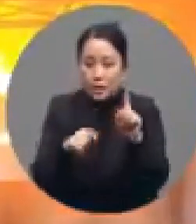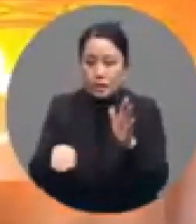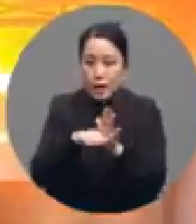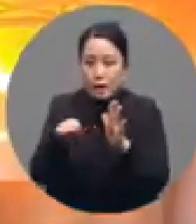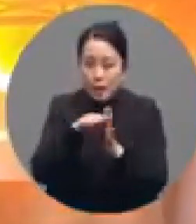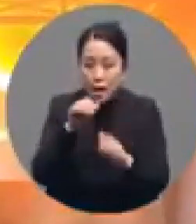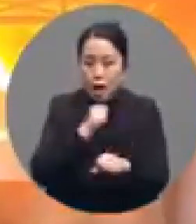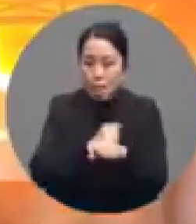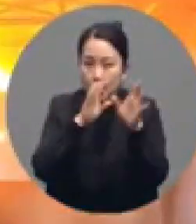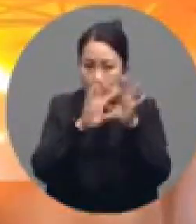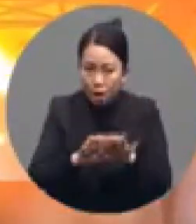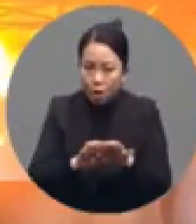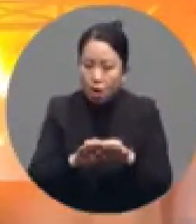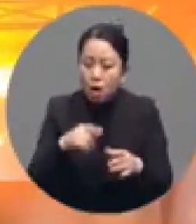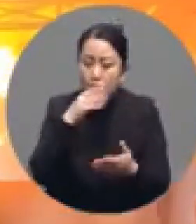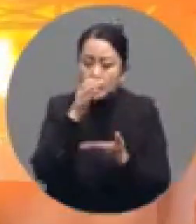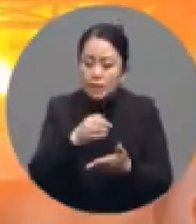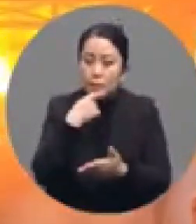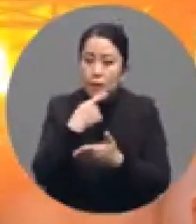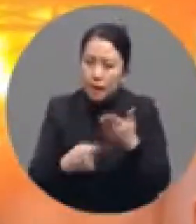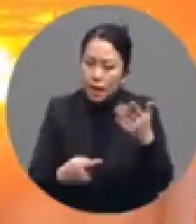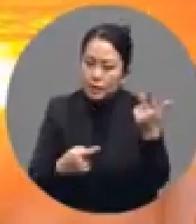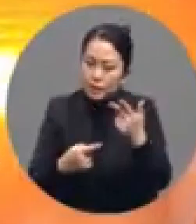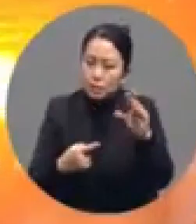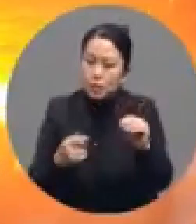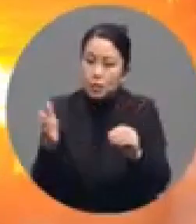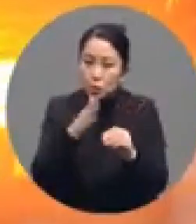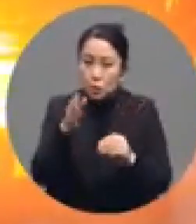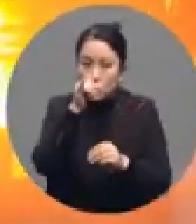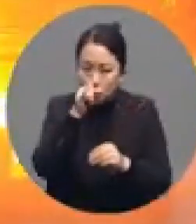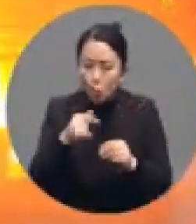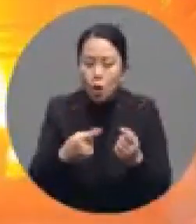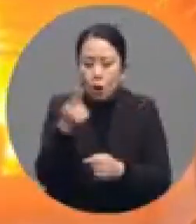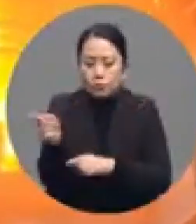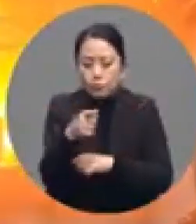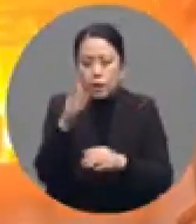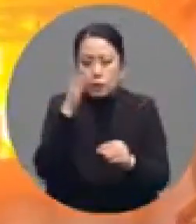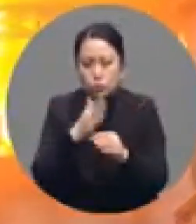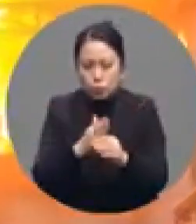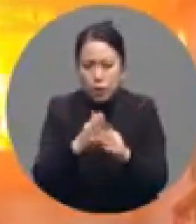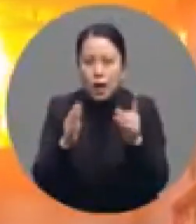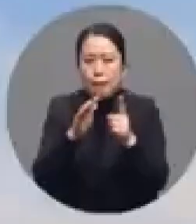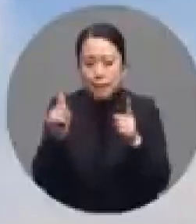7천만 원 상당의 재산 피해가 났고 화재 진압 과정에서 소방관 한 명이 부상을 당했습니다.